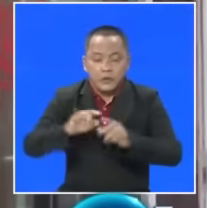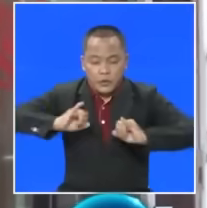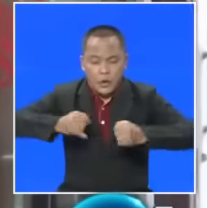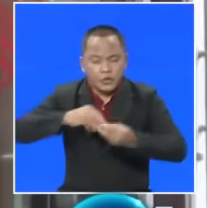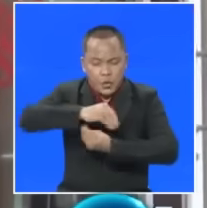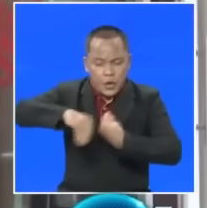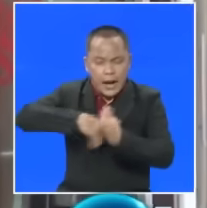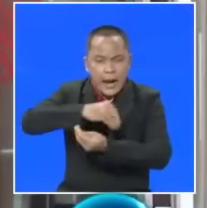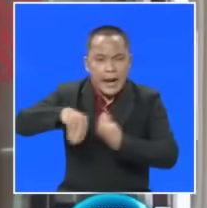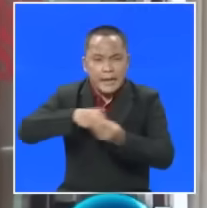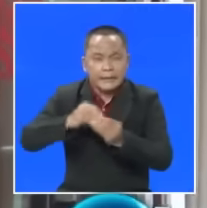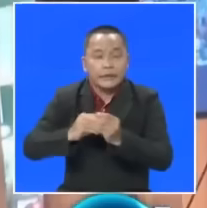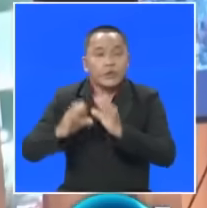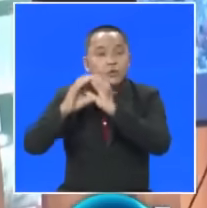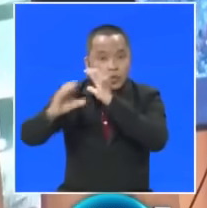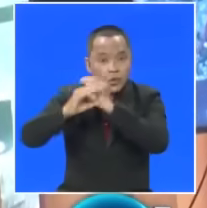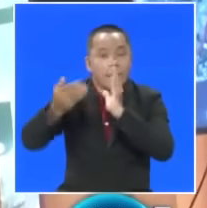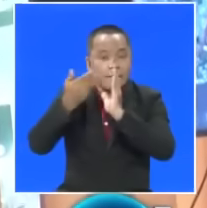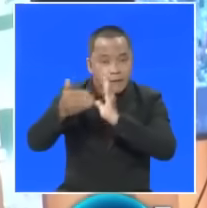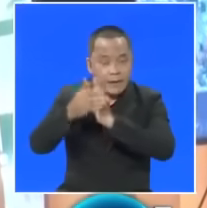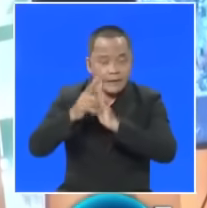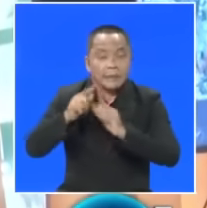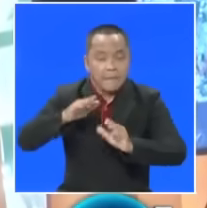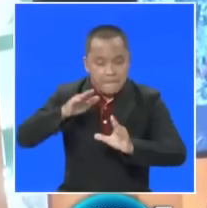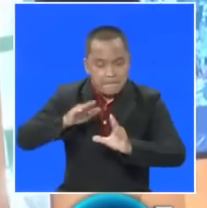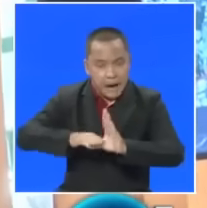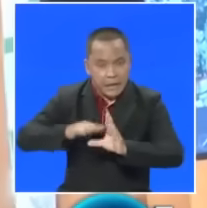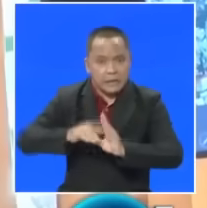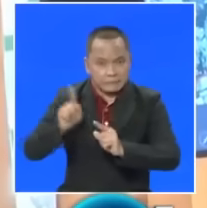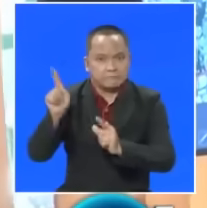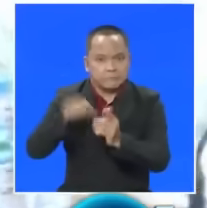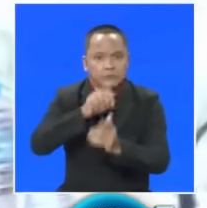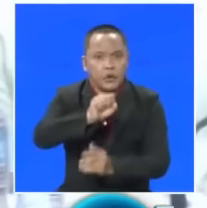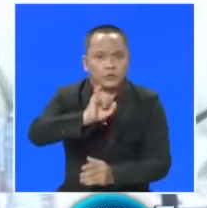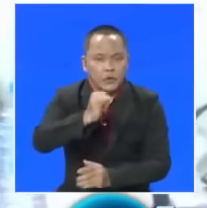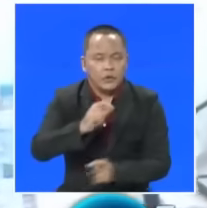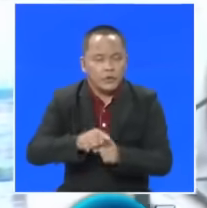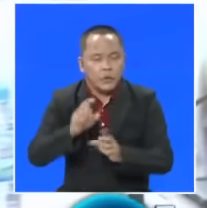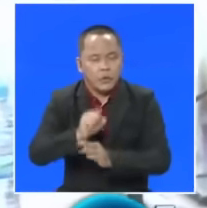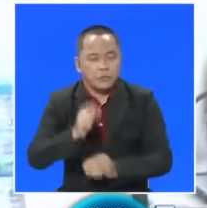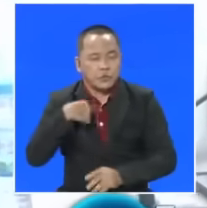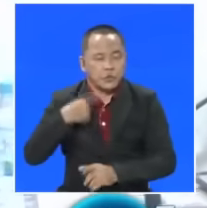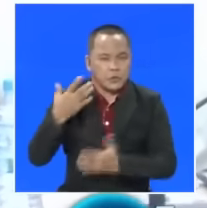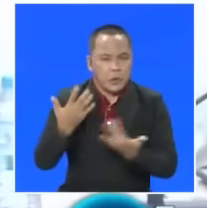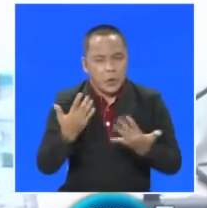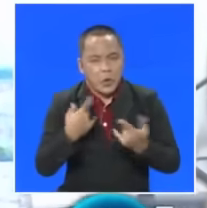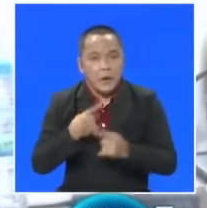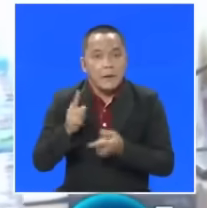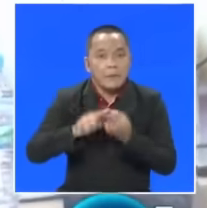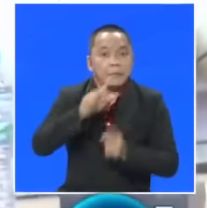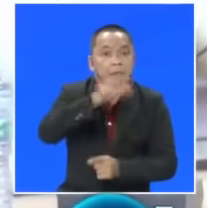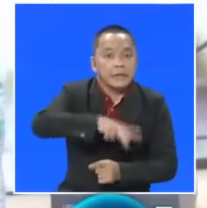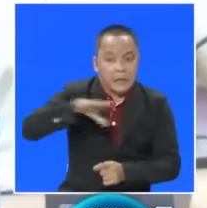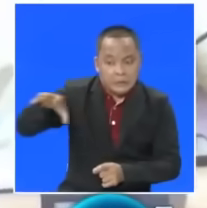าของธุรกิจเดินรถชื่อดังภาคอีสานที่วางตัวไว้ว่าจะลงชิงเก้าอี้แต่ว่าขณะนี้สุรวุฒิถูกเพื่อไท